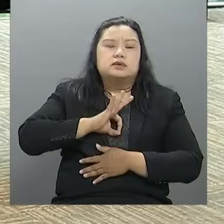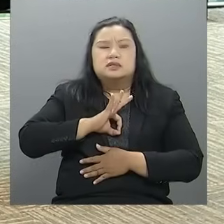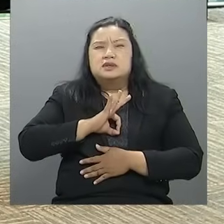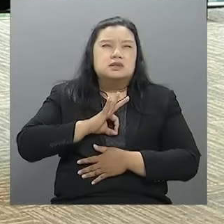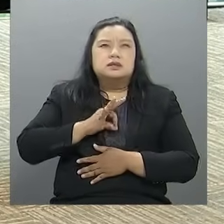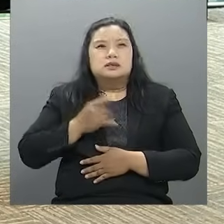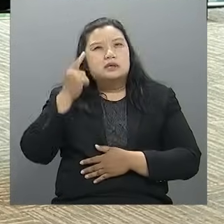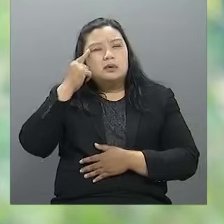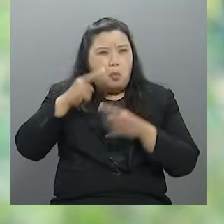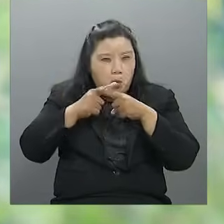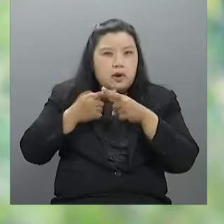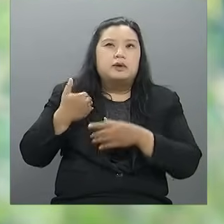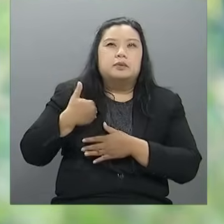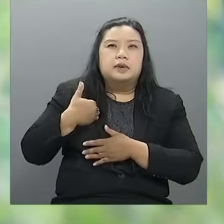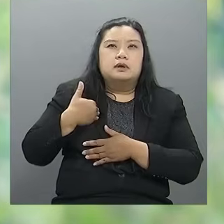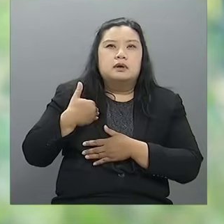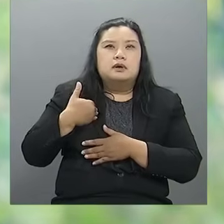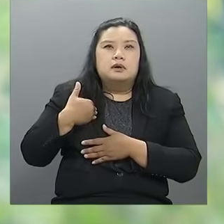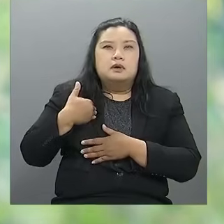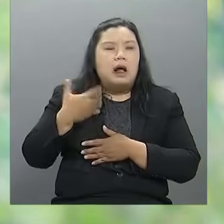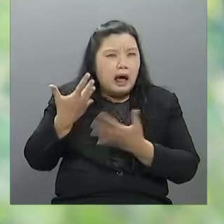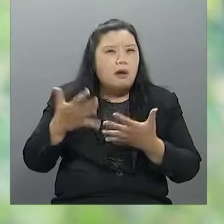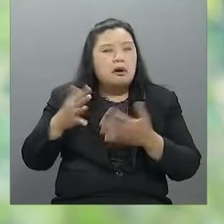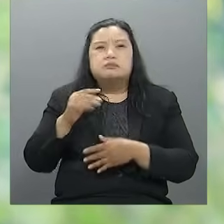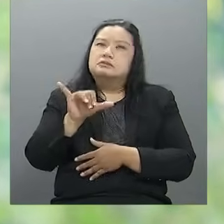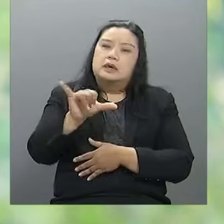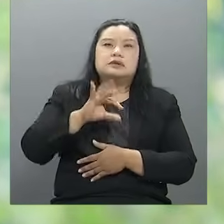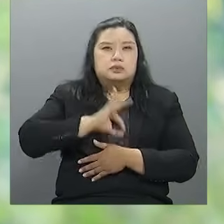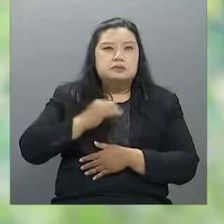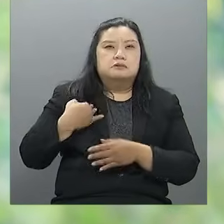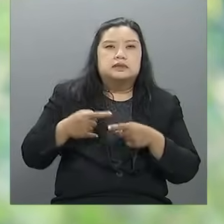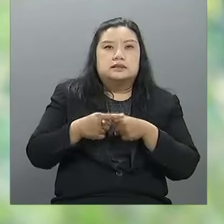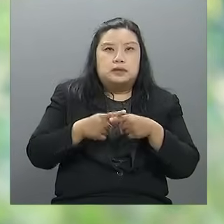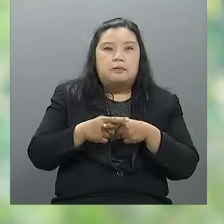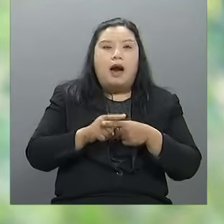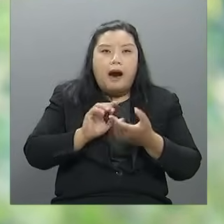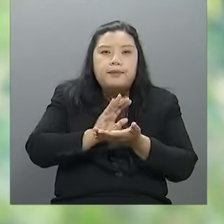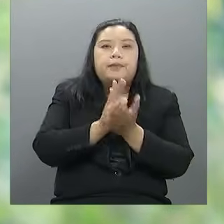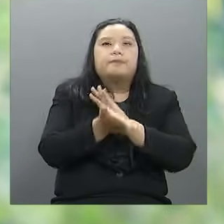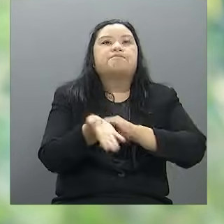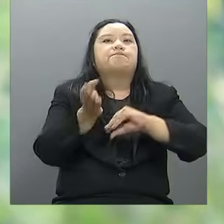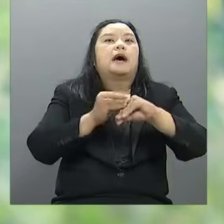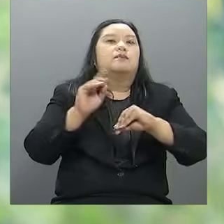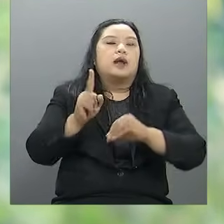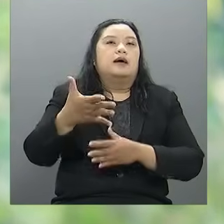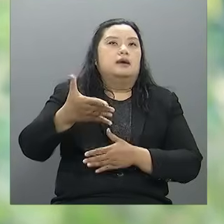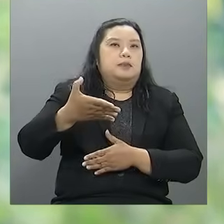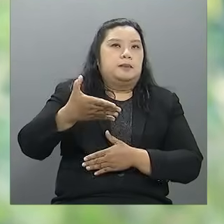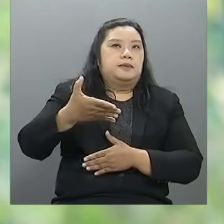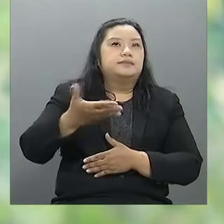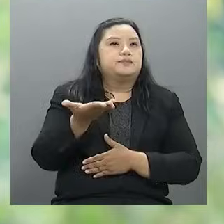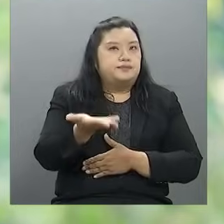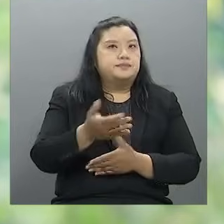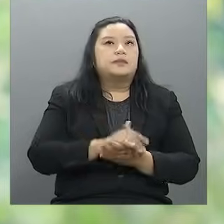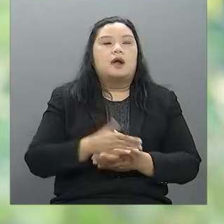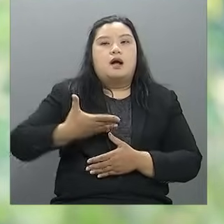เราอาจะมากด Reflex ที่มืออ๋อ ตรนี้ก็ได้ ที่มือก็ได้นะฮ ลัษณกัฮะต้จุดไหนฮะ ยุโป้ของเราเนพัพัเข้ามา มนจะมีเนื้อ